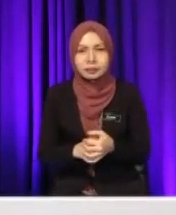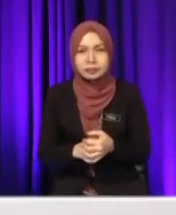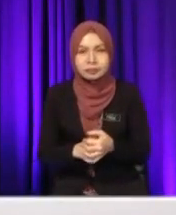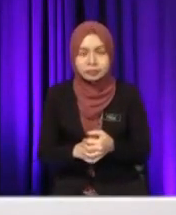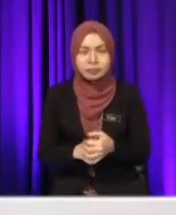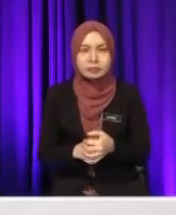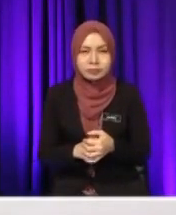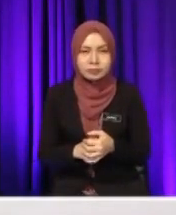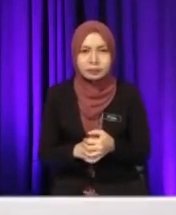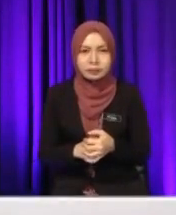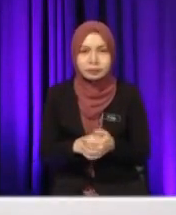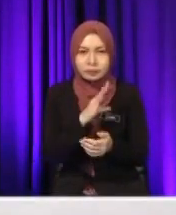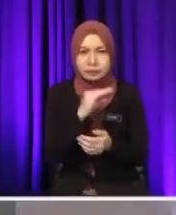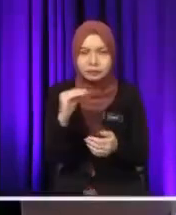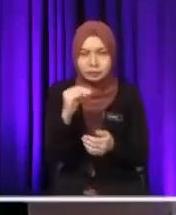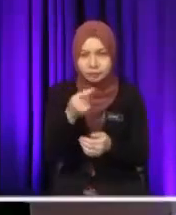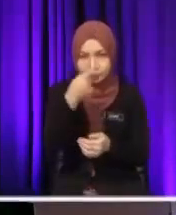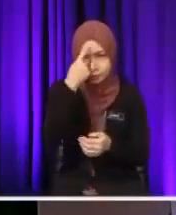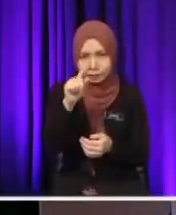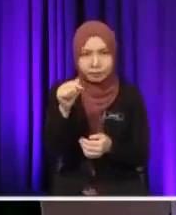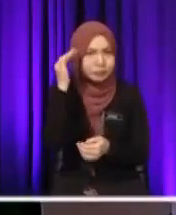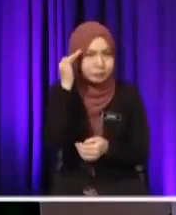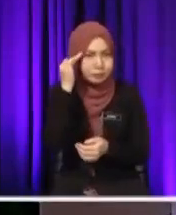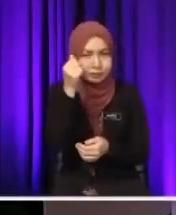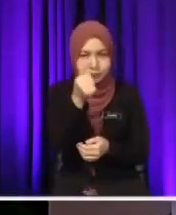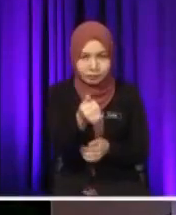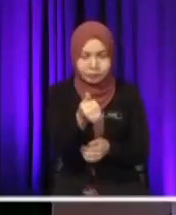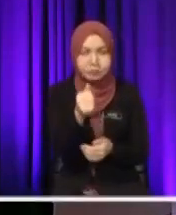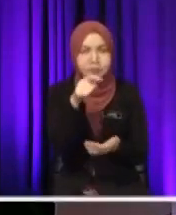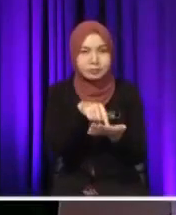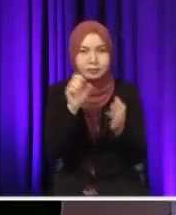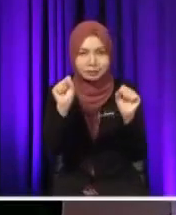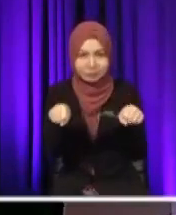berkualiti minyaknya. Dan untuk pengetahuan Chris juga, dia juga boleh menghasilkan santan.